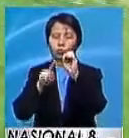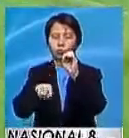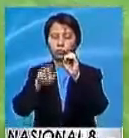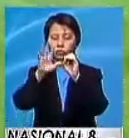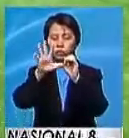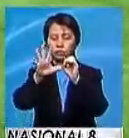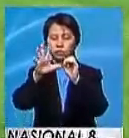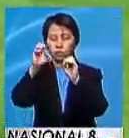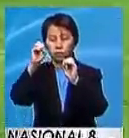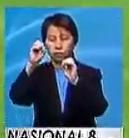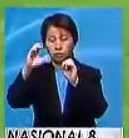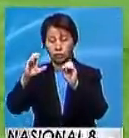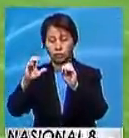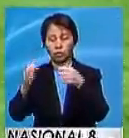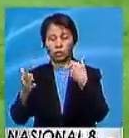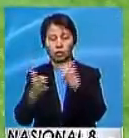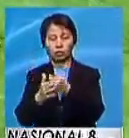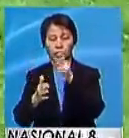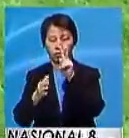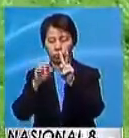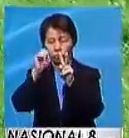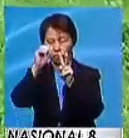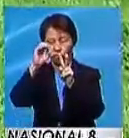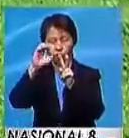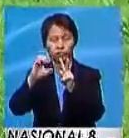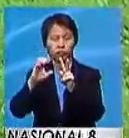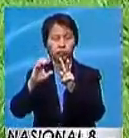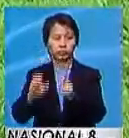darjah Celsius hingga 2 darjah Celsius.